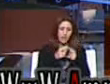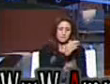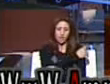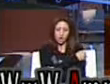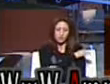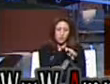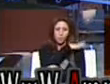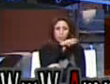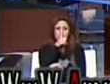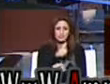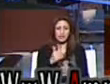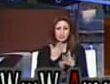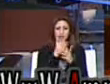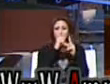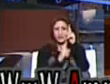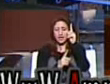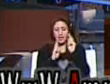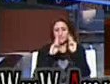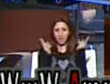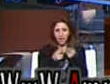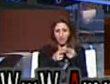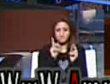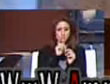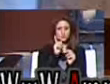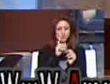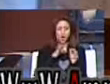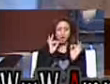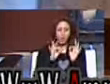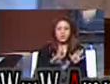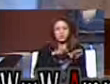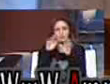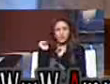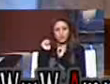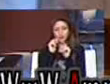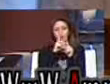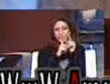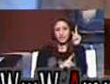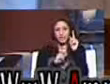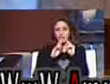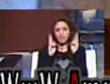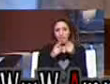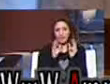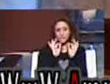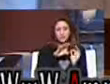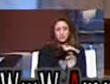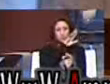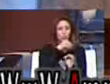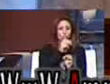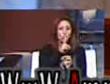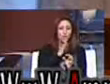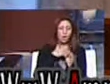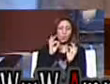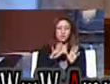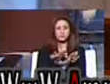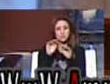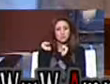تقديرا جيدا، فهل يقبل ان يقال مثل ذلك الامر على شيوخ القضاء؟ بس في سؤال يمكن بيطرح نفسه هنا شادي، بيسمح لي في النقطه دي. يعني